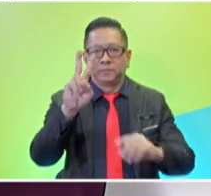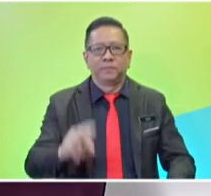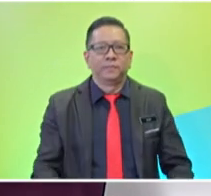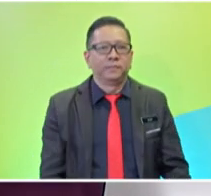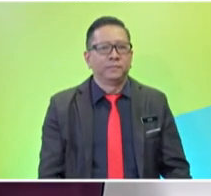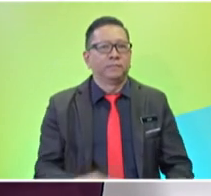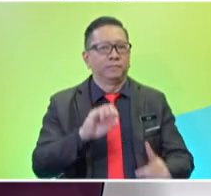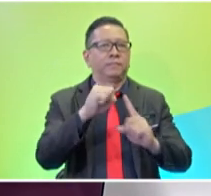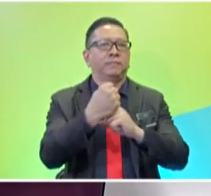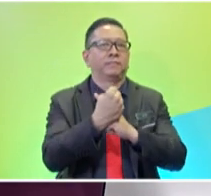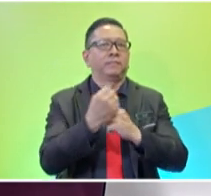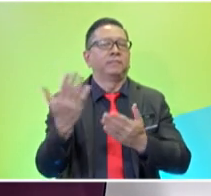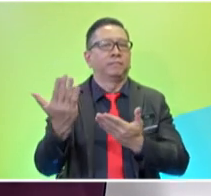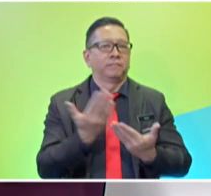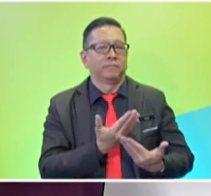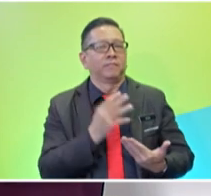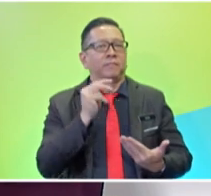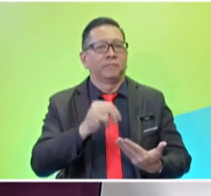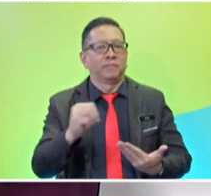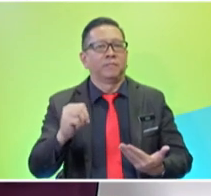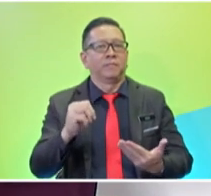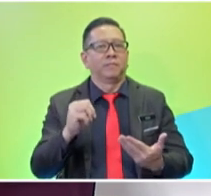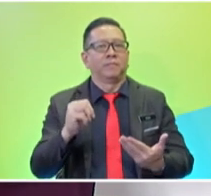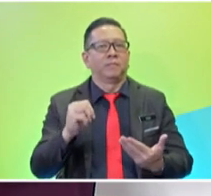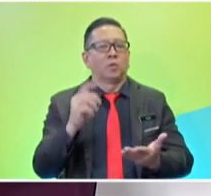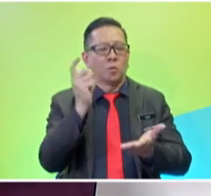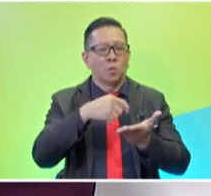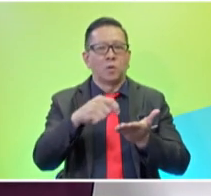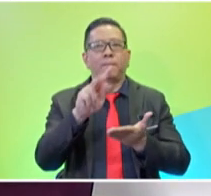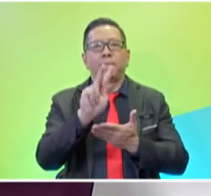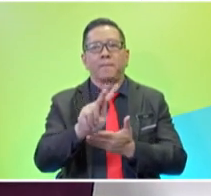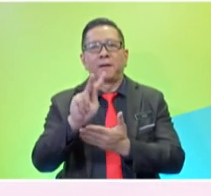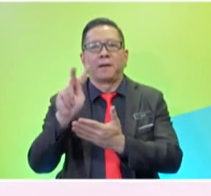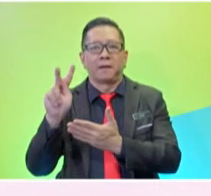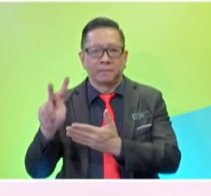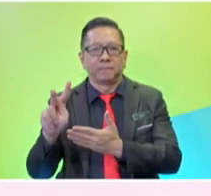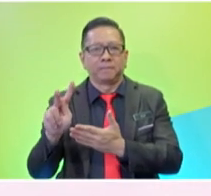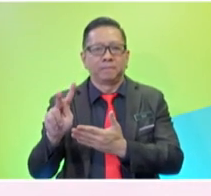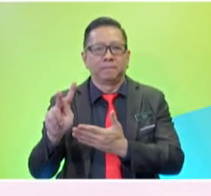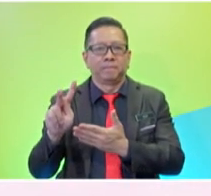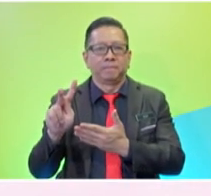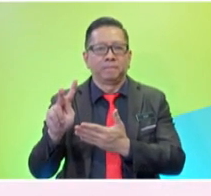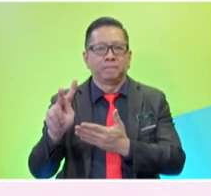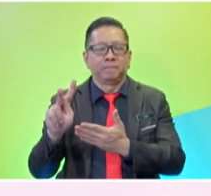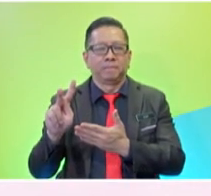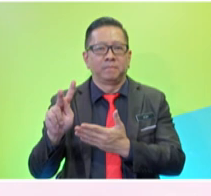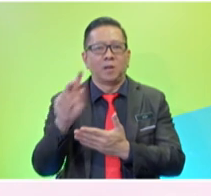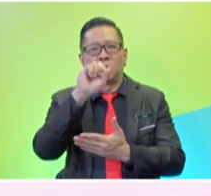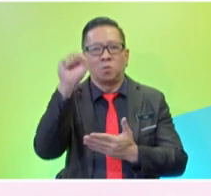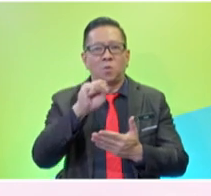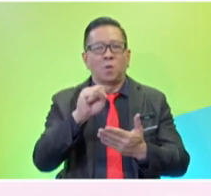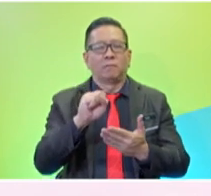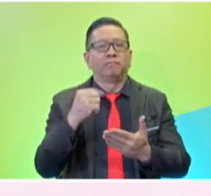saya hanya minta murid-murid menulis suatu keadaan bagi situasi ini yang soalnya adalah berbunyi